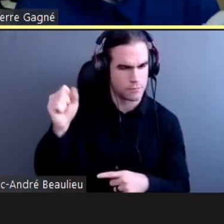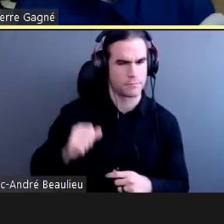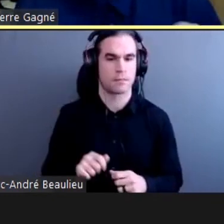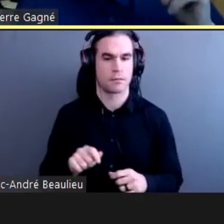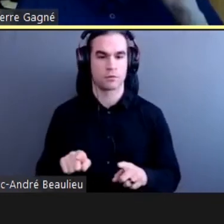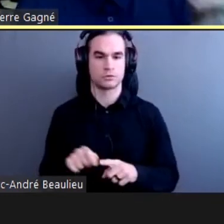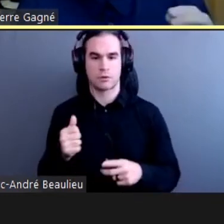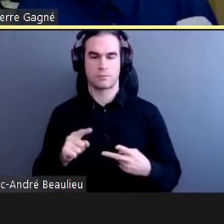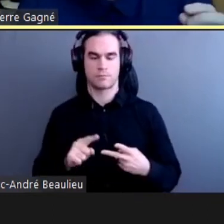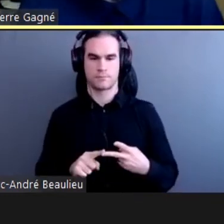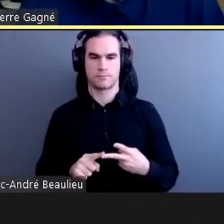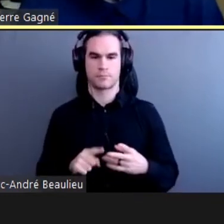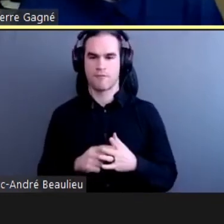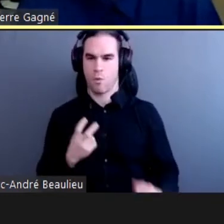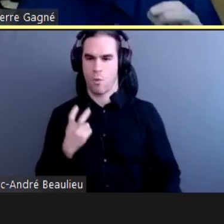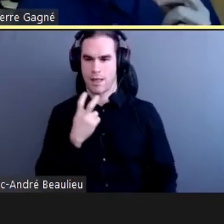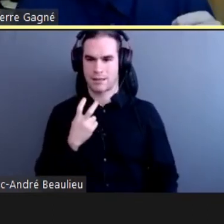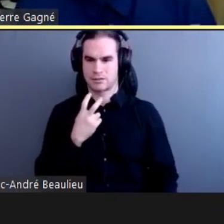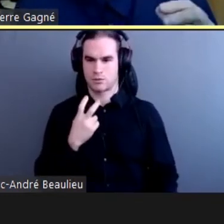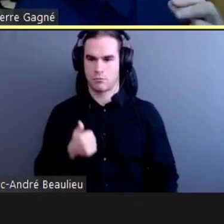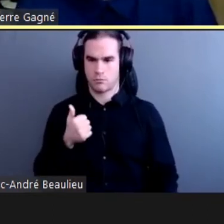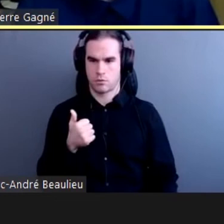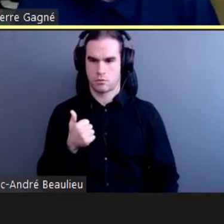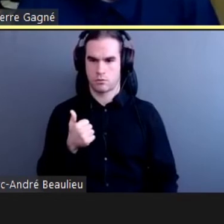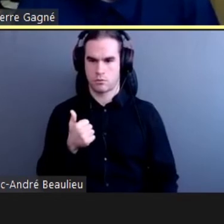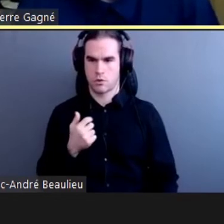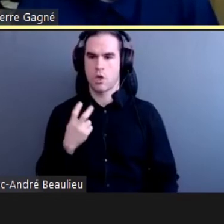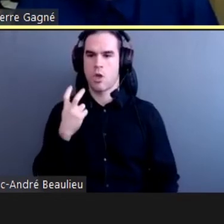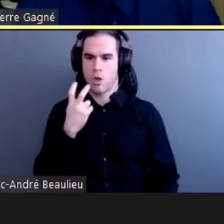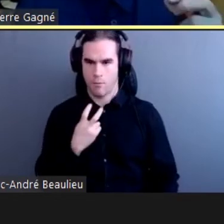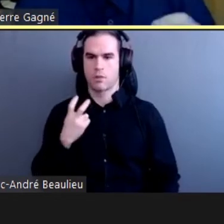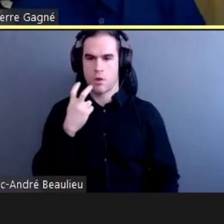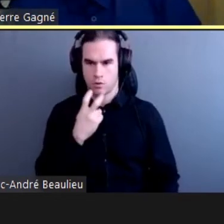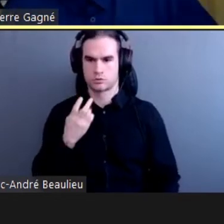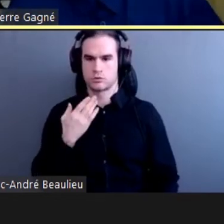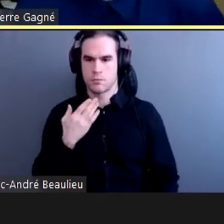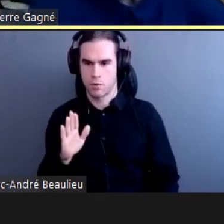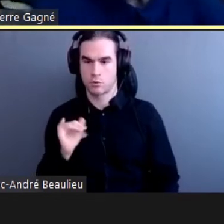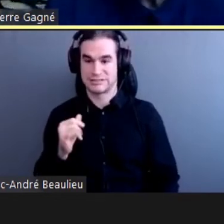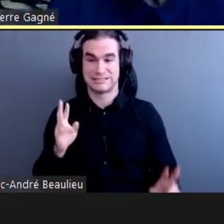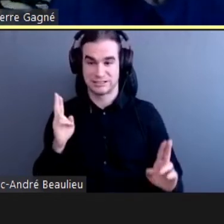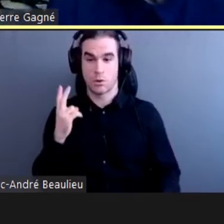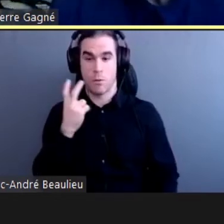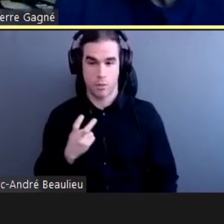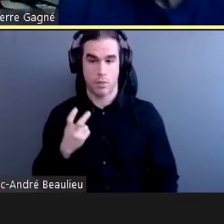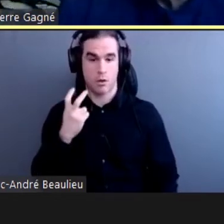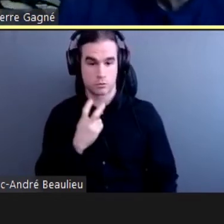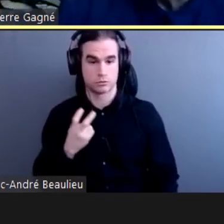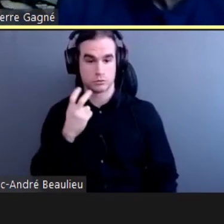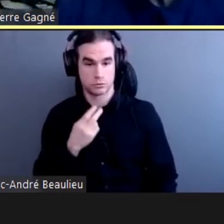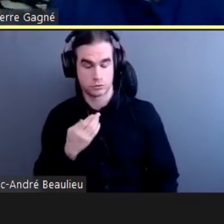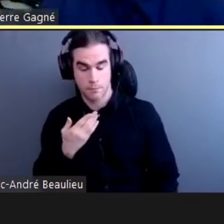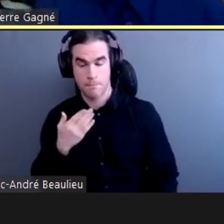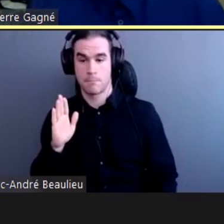plus clairement, c'est qu'on va mieux articuler, on va mieux prononcer tous les sons de la parole. Et si on prononce tous les sons de la parole, bien, la parole elle va être